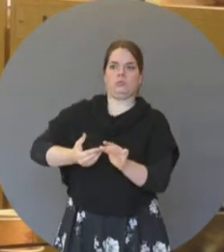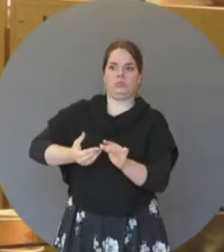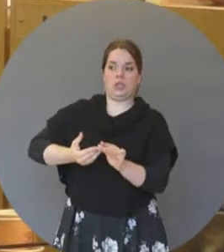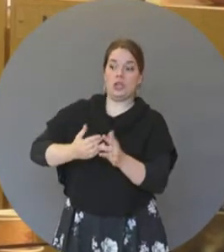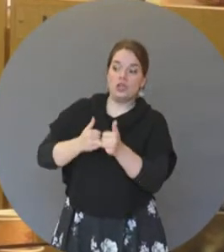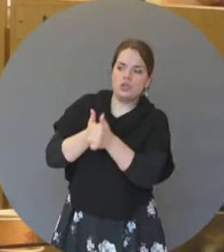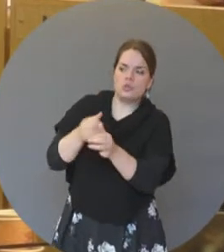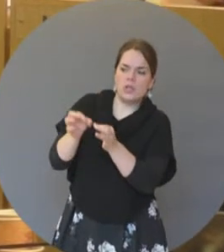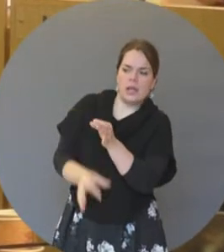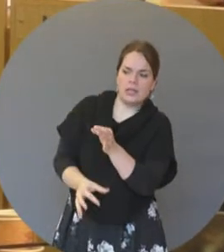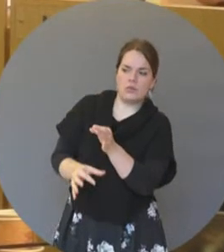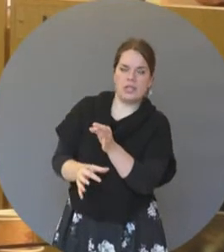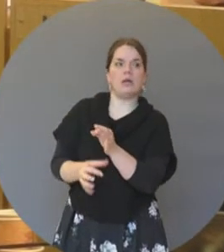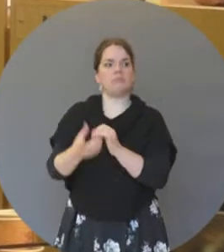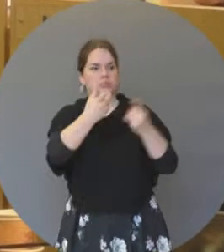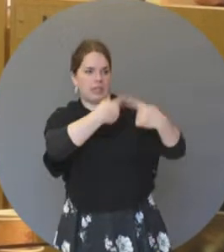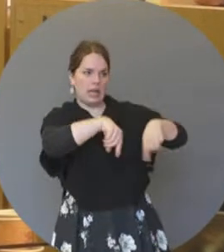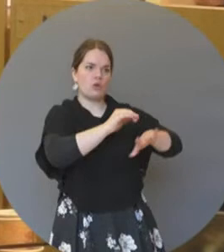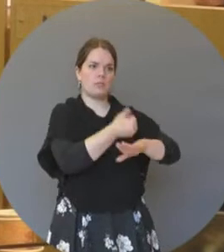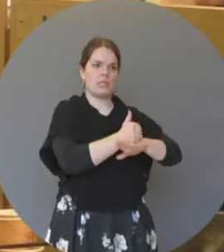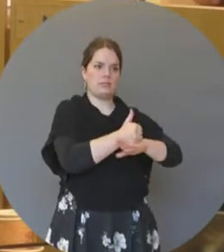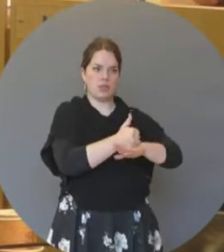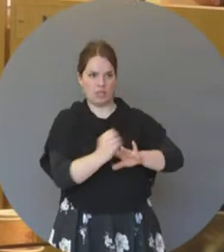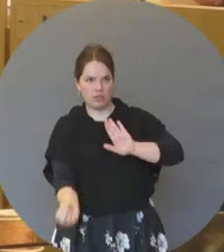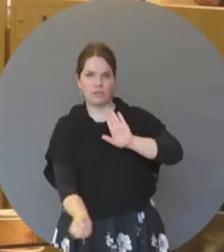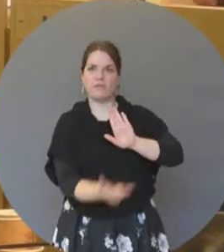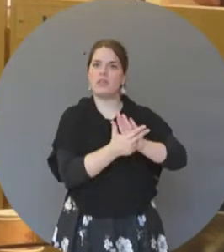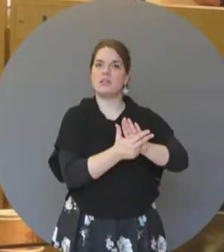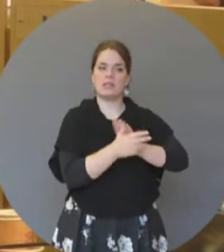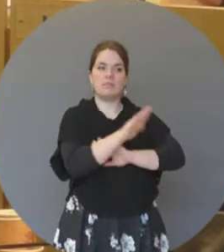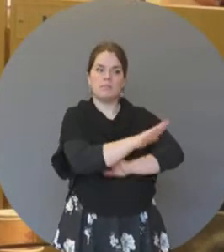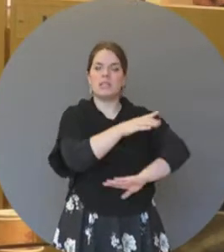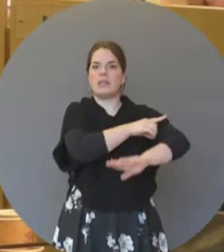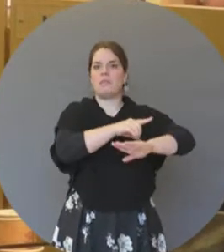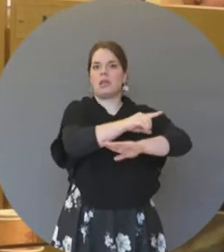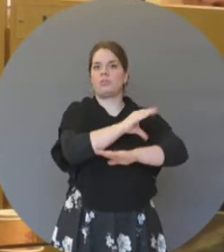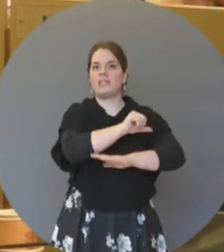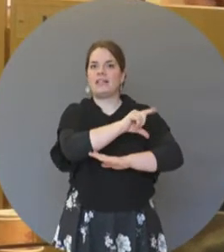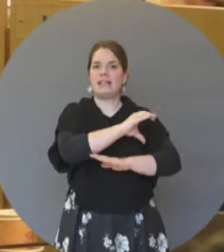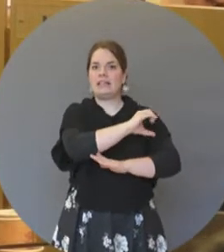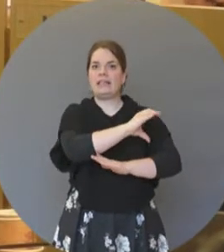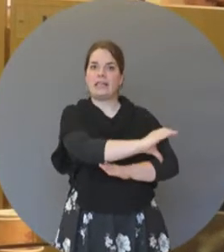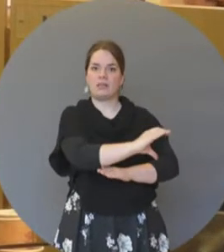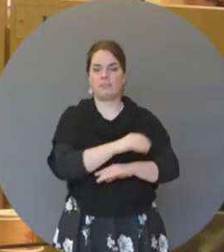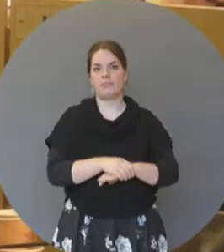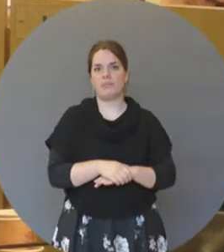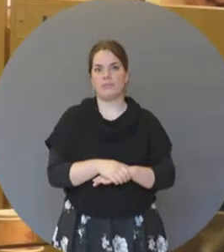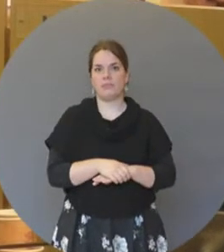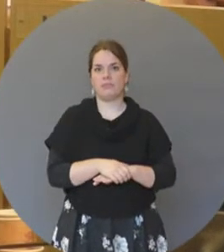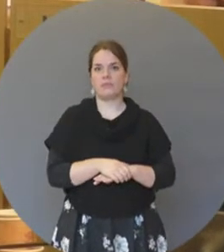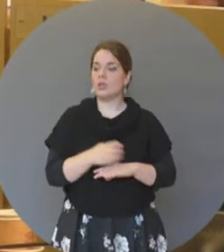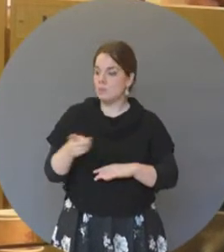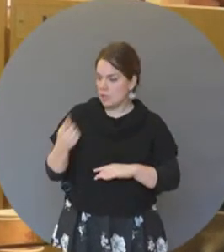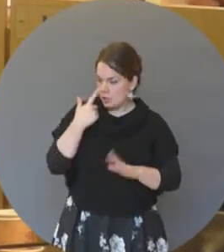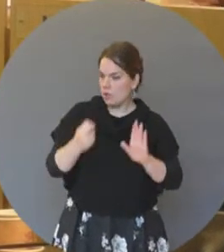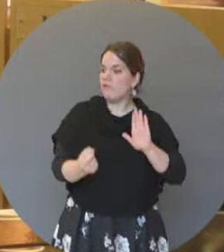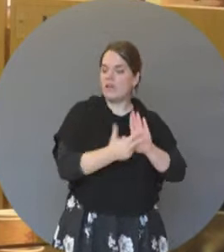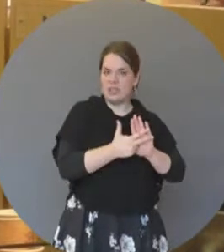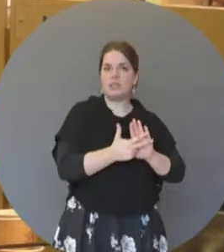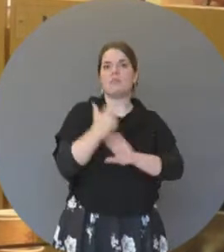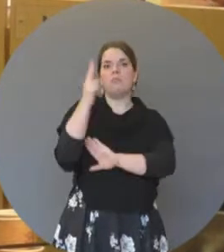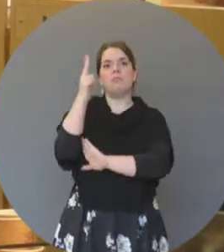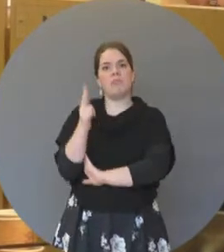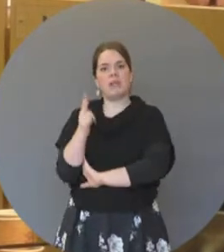sa validation en comité de pilotage départemental des clics pour une mise en application du dispositif au 1er juillet